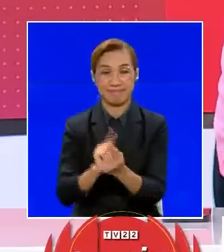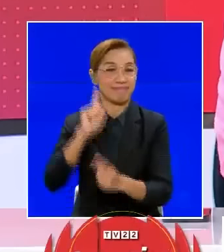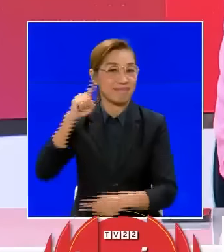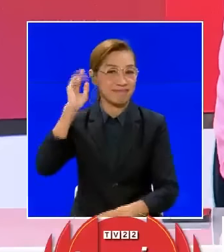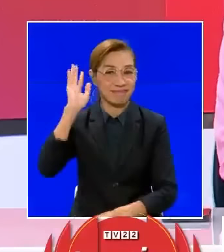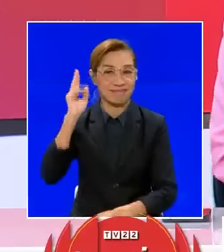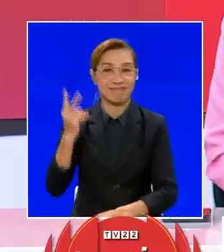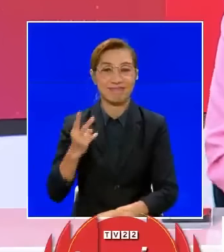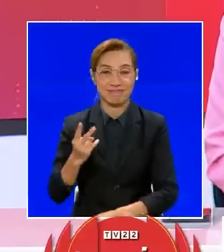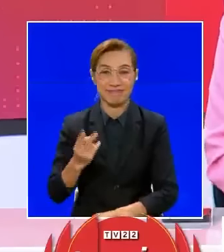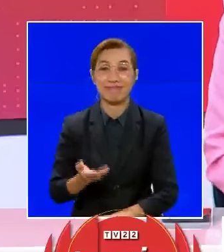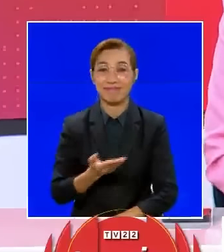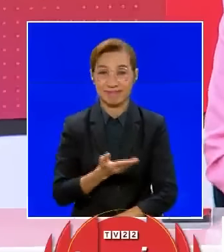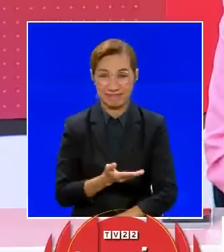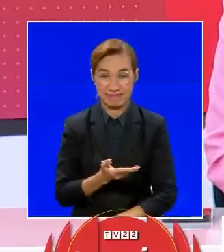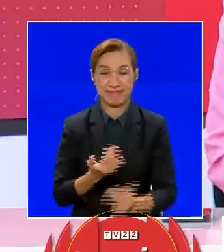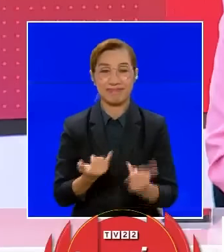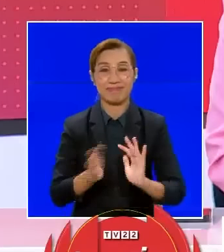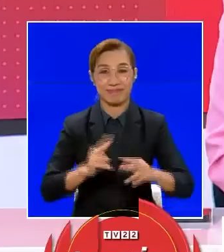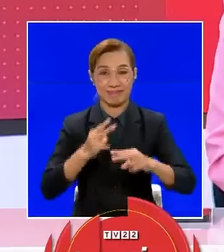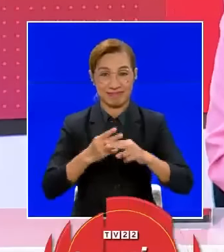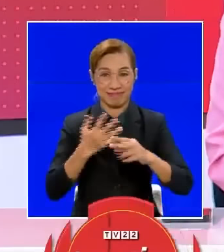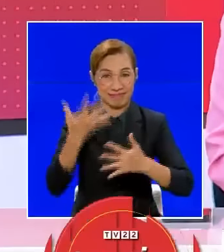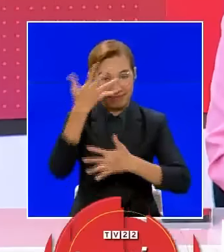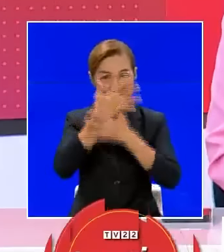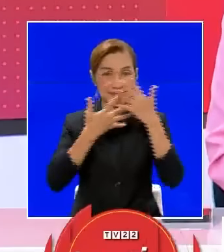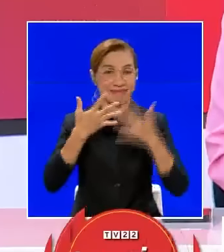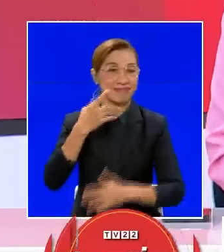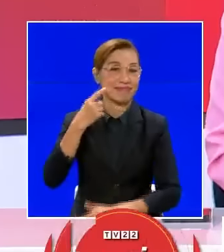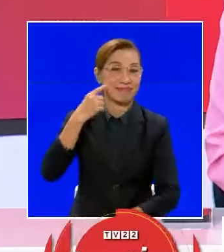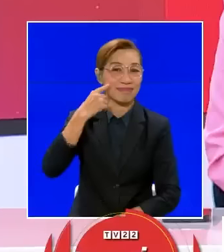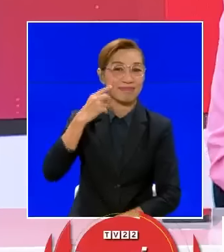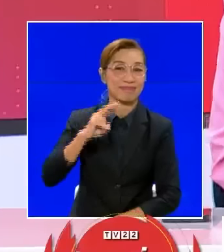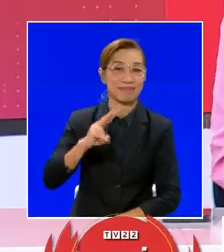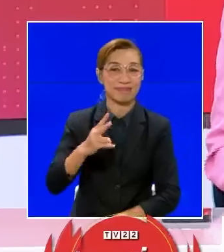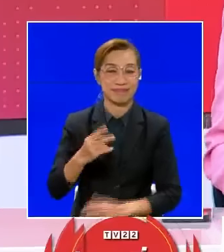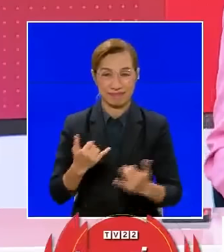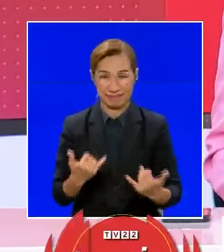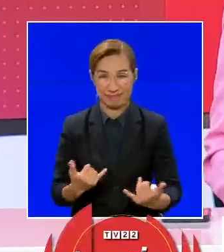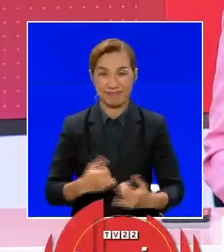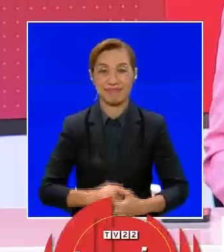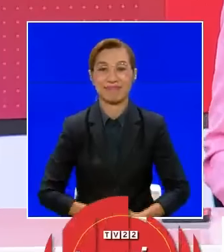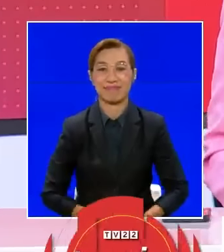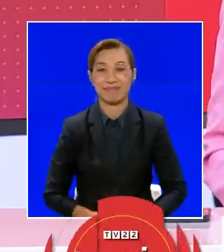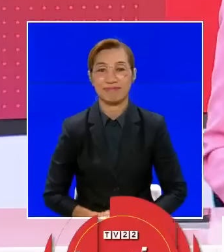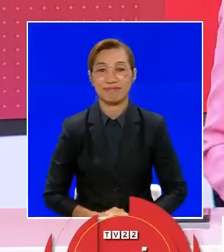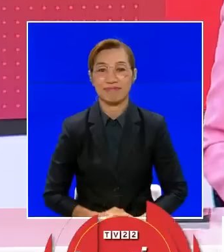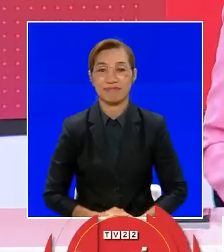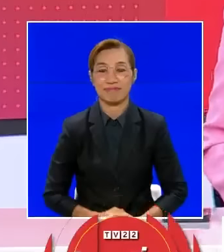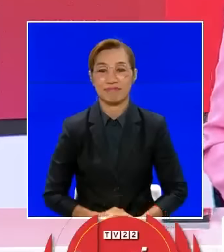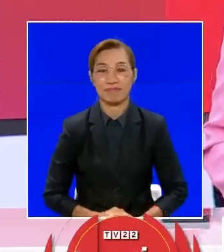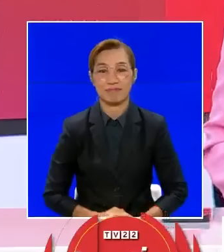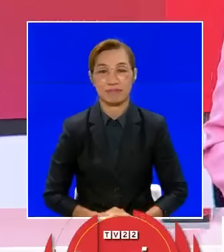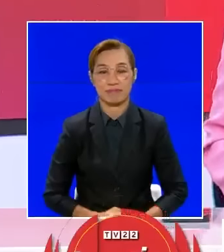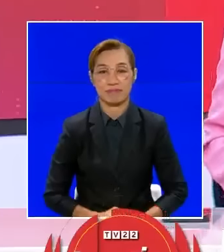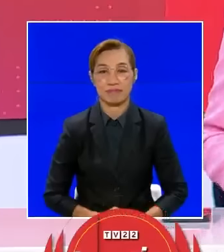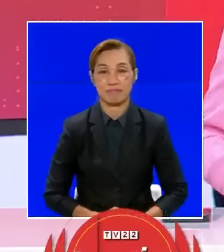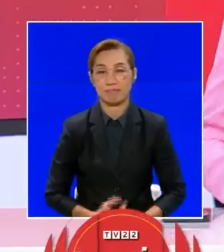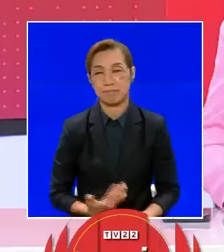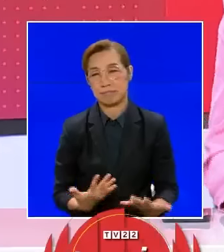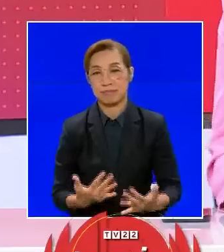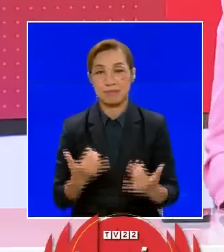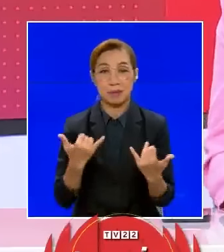ติชาติวงศ์วุฒิวัฒน์ดิฉันหน่อยเพ็ญพันธ์แหลมหลวงและอาจารย์จันทาสุขสัจธรรมล่ามภาษามือของเราค่ะ ครับ